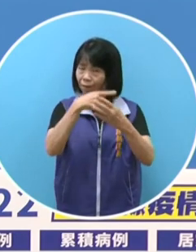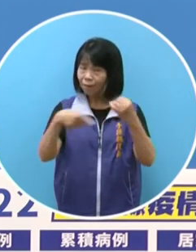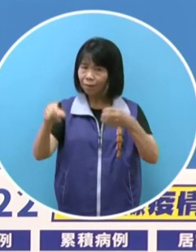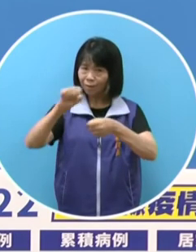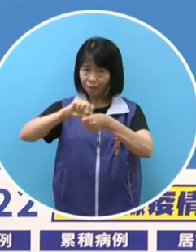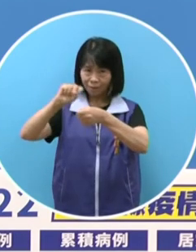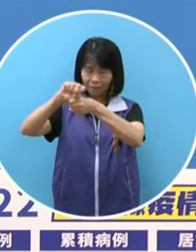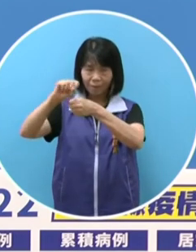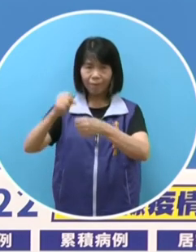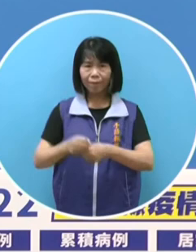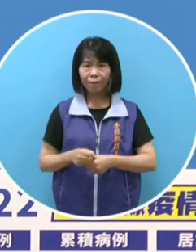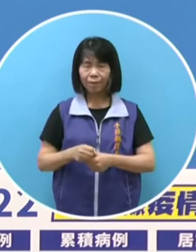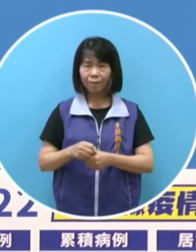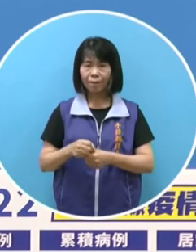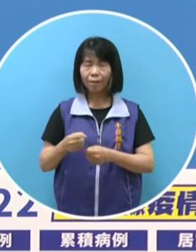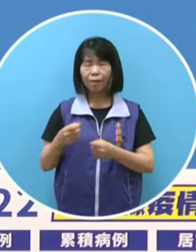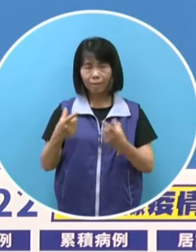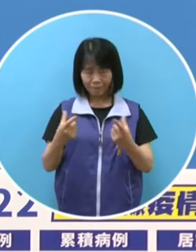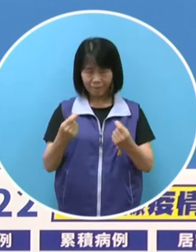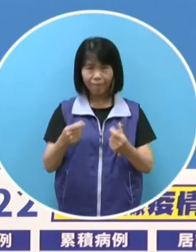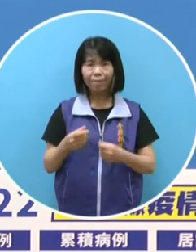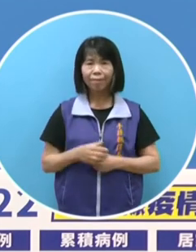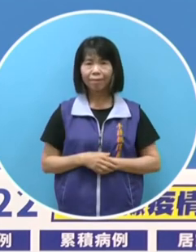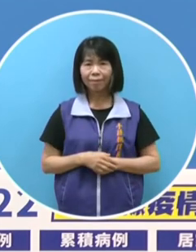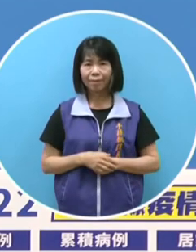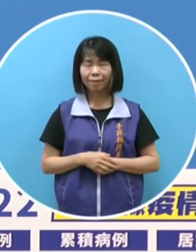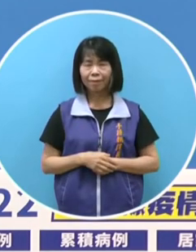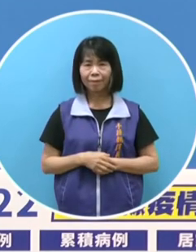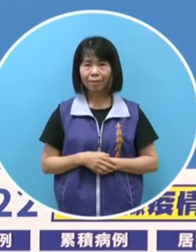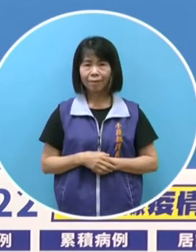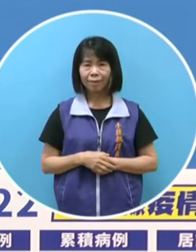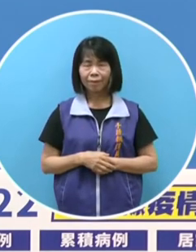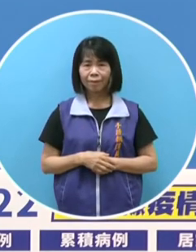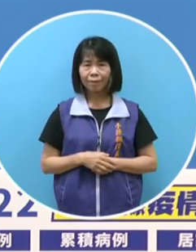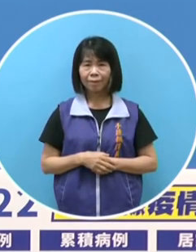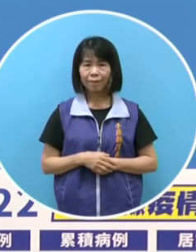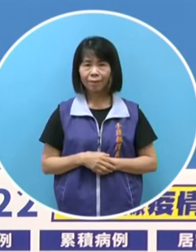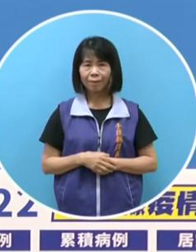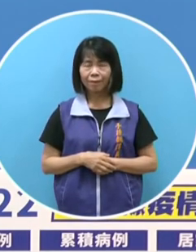高，覆盖率能够提高。 记者林杰，花莲市采访报道。